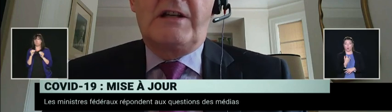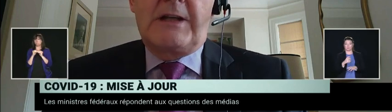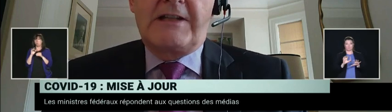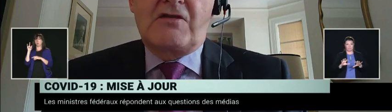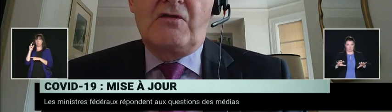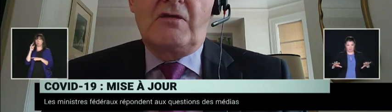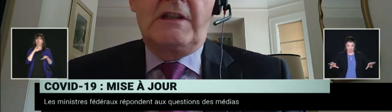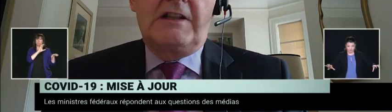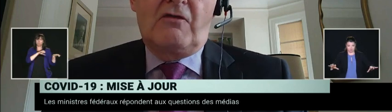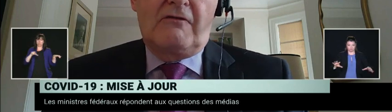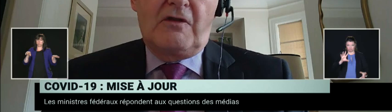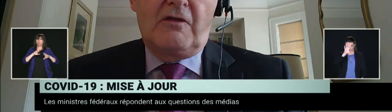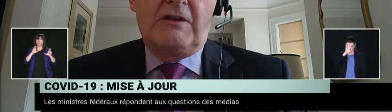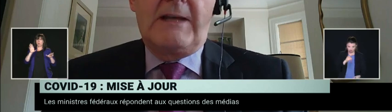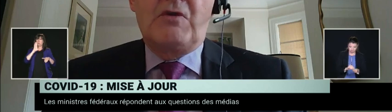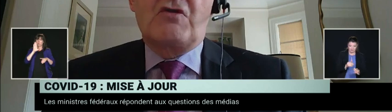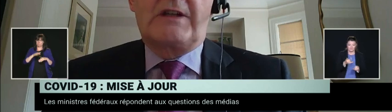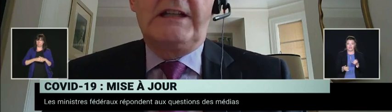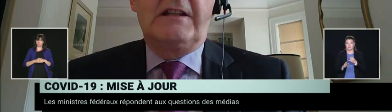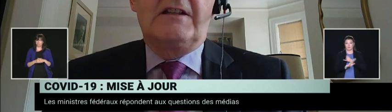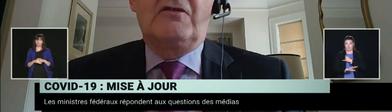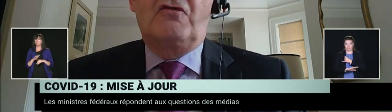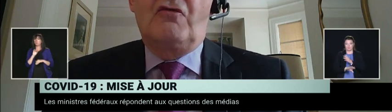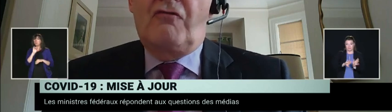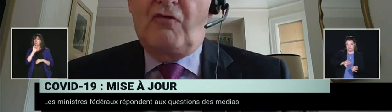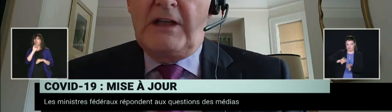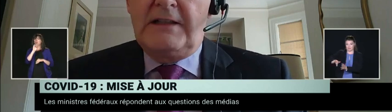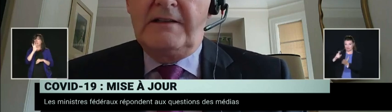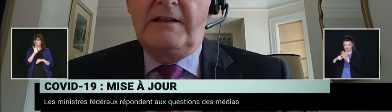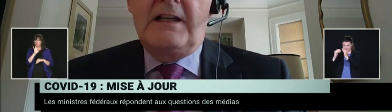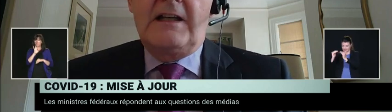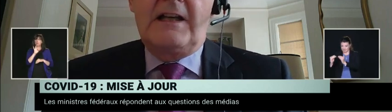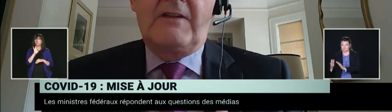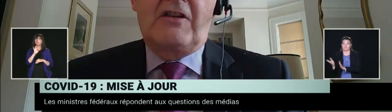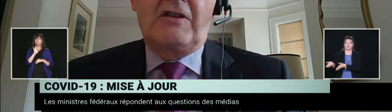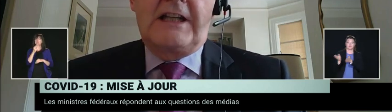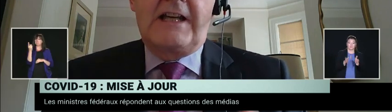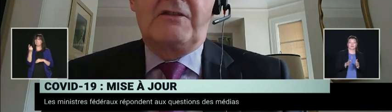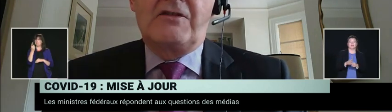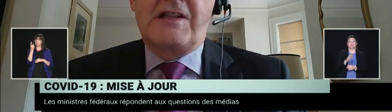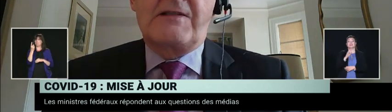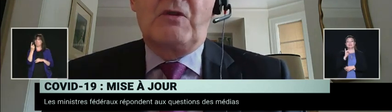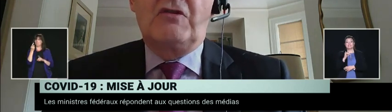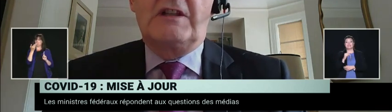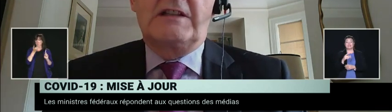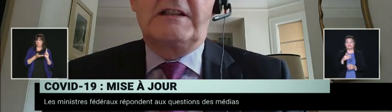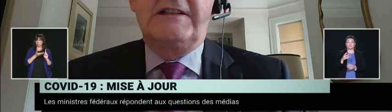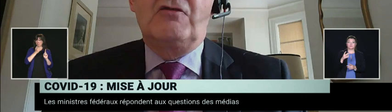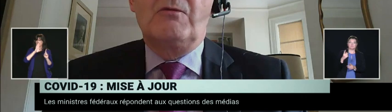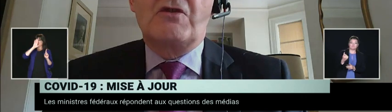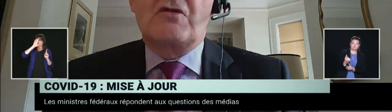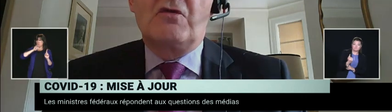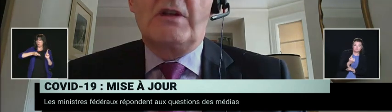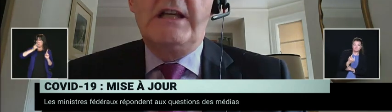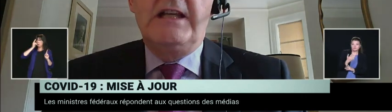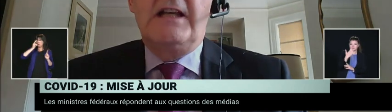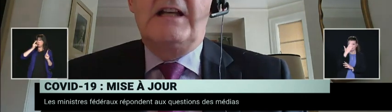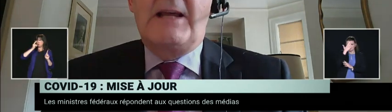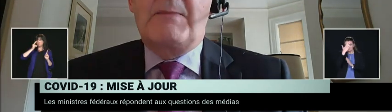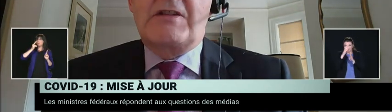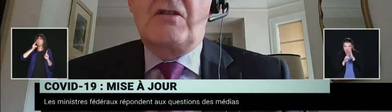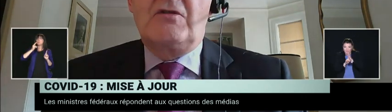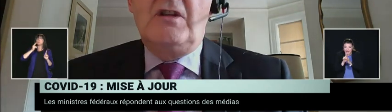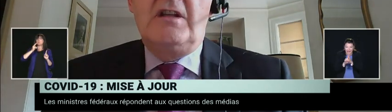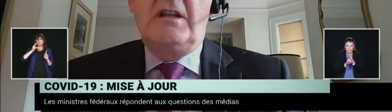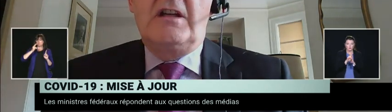une température et on va la mesurer deux fois avec un écart de 10 minutes entre les deux mesures,